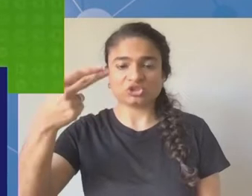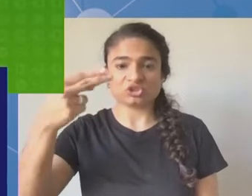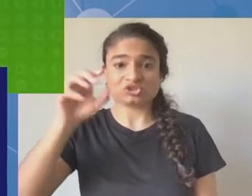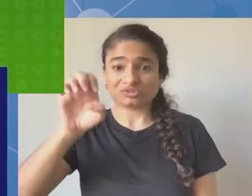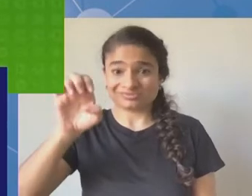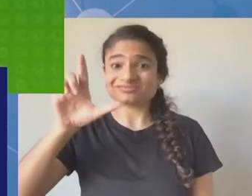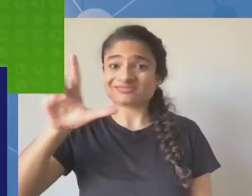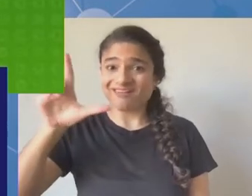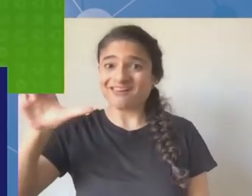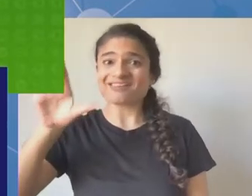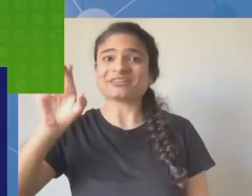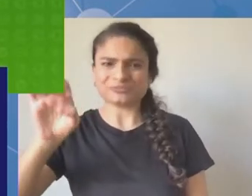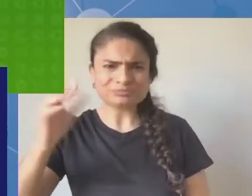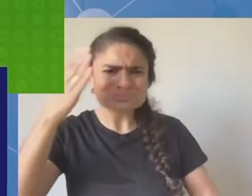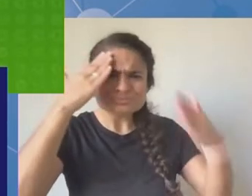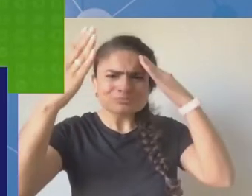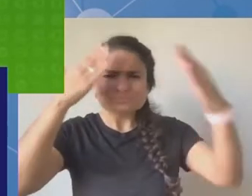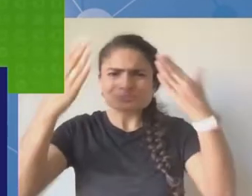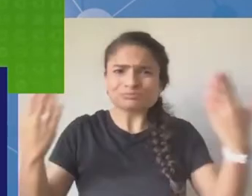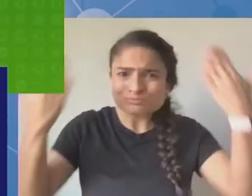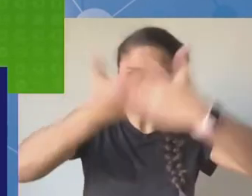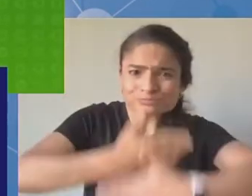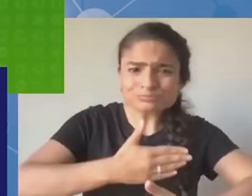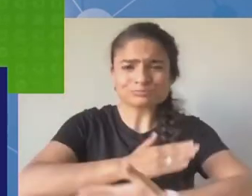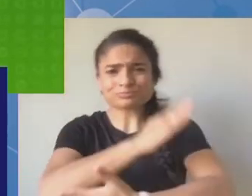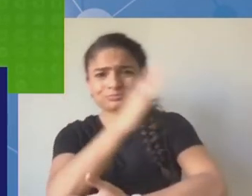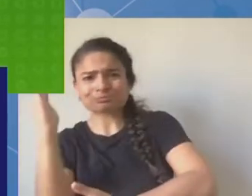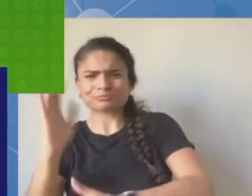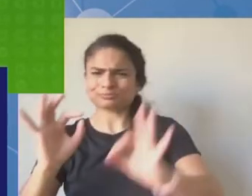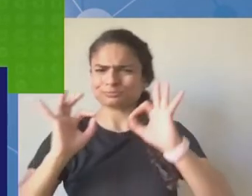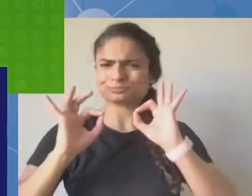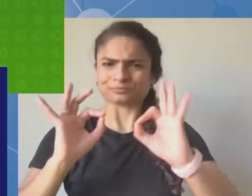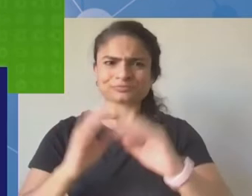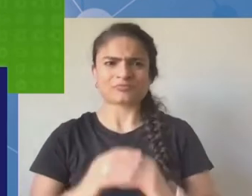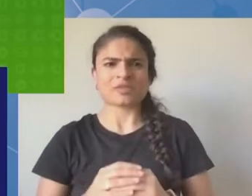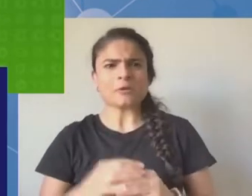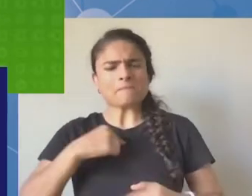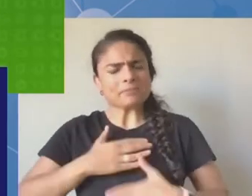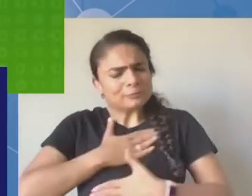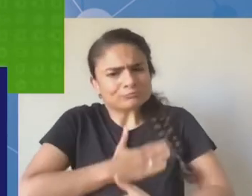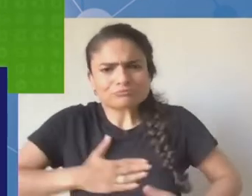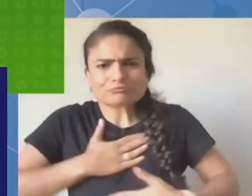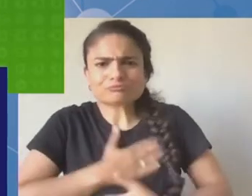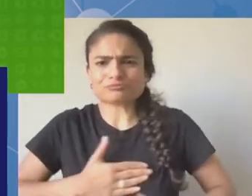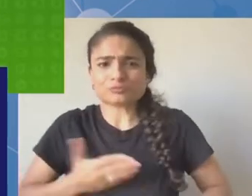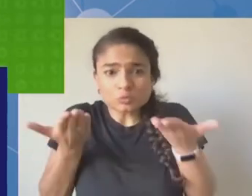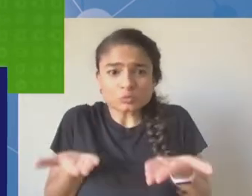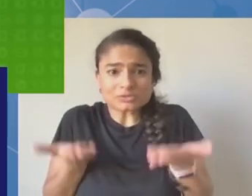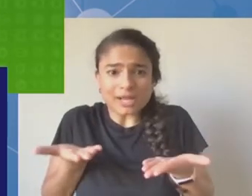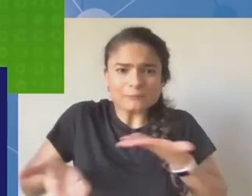للاستشارية، الذي سيتولى هذا المنصب اعتبارا من السنة القادمة. وأنا أشكر الكل